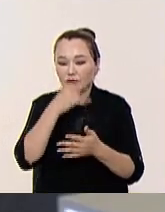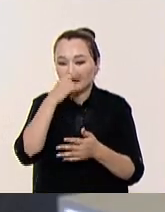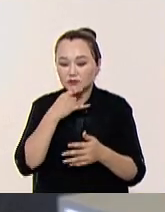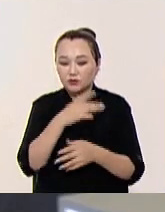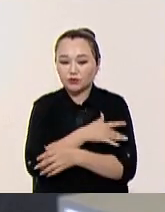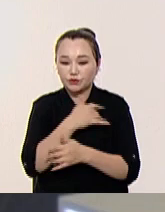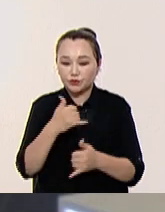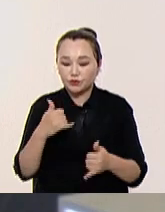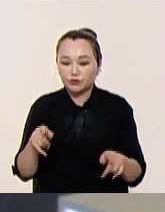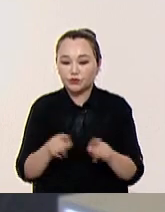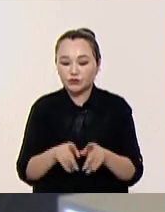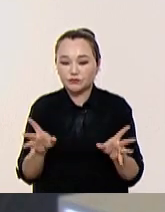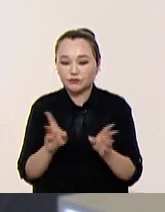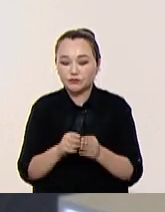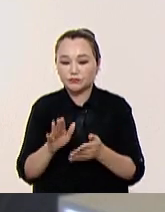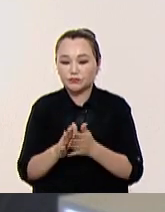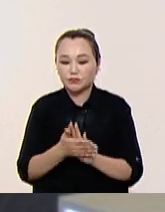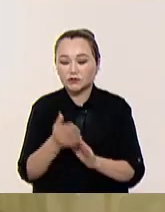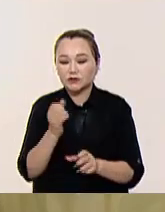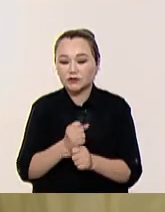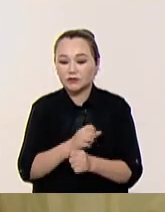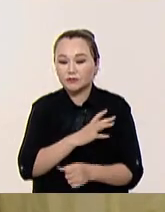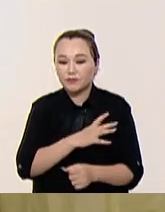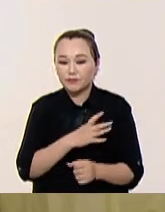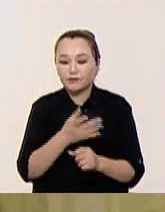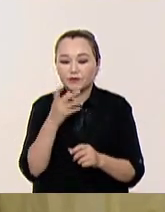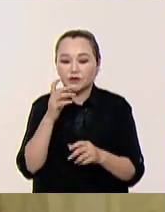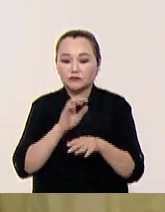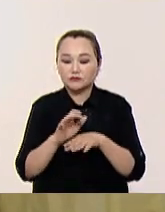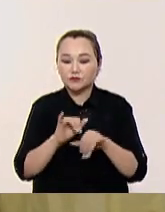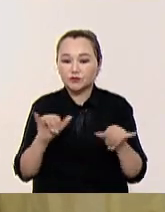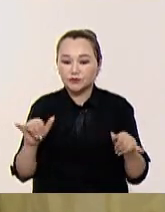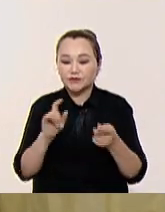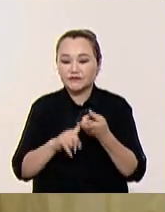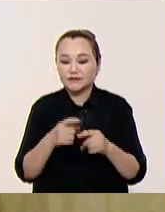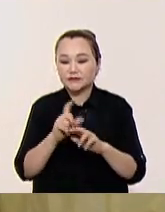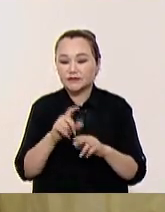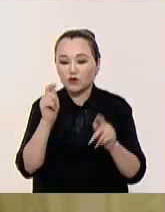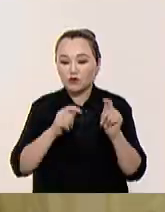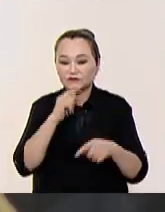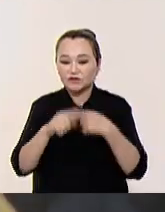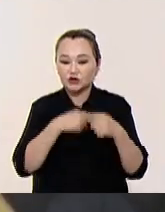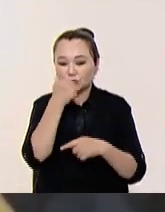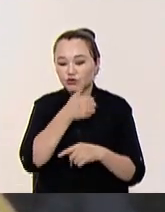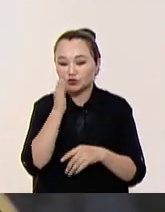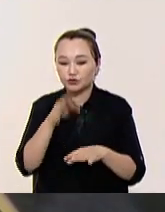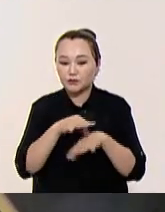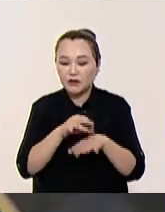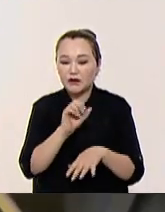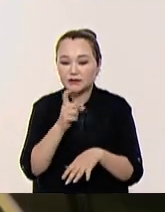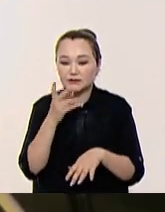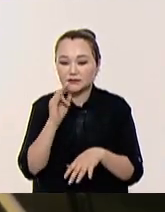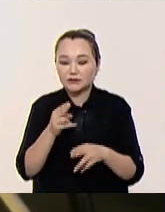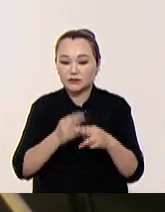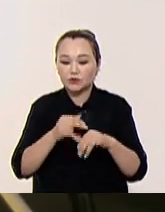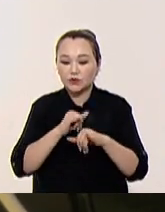қызмет көрсетушілермен келісім шарттар жасайды. Өнеркәсіпті дамыту мақсатында конгресс келесі жылы да өтеді. Казцинк кен